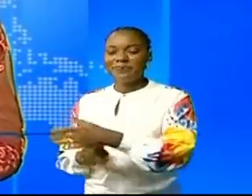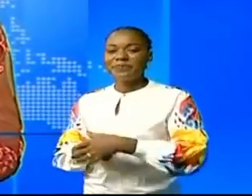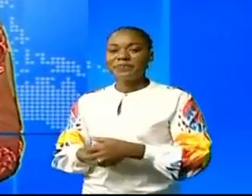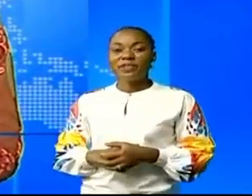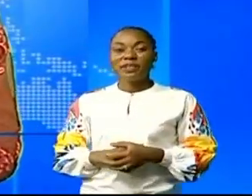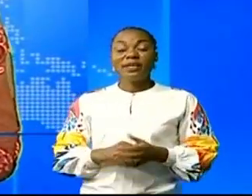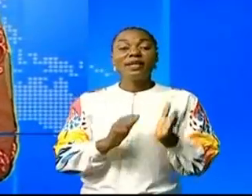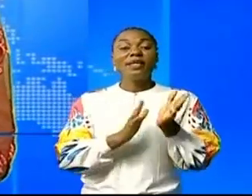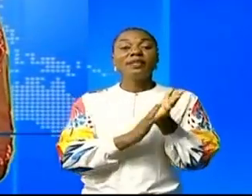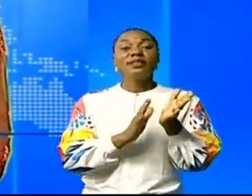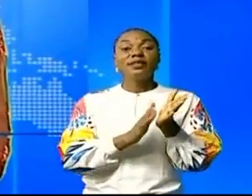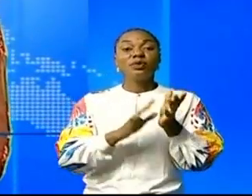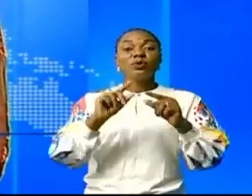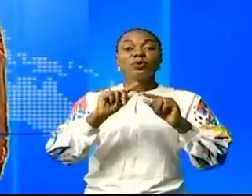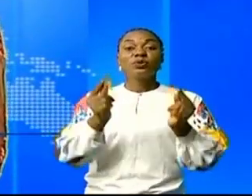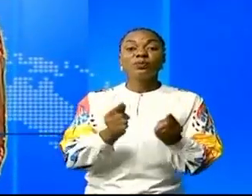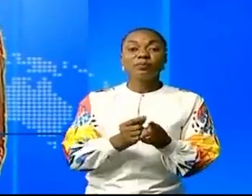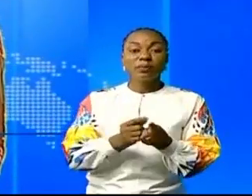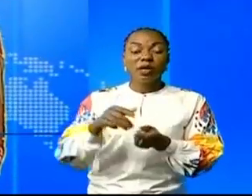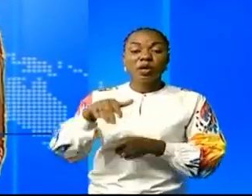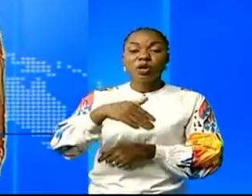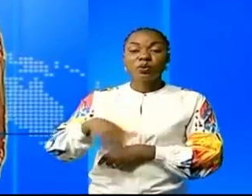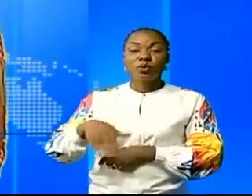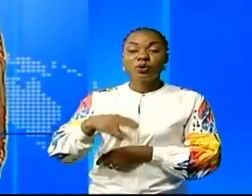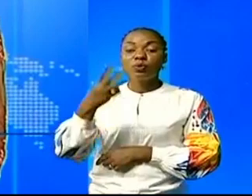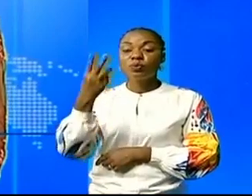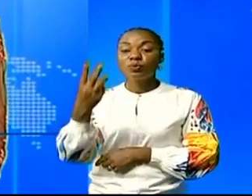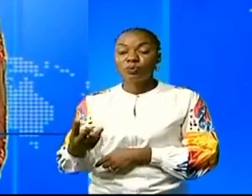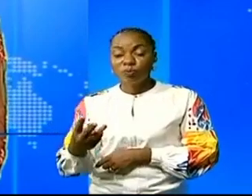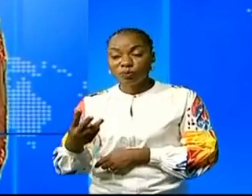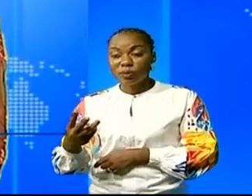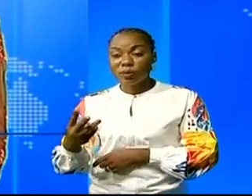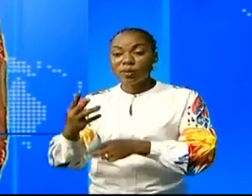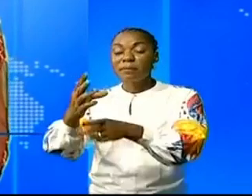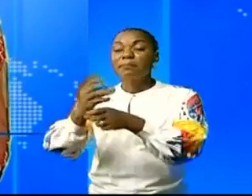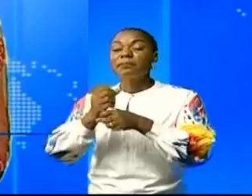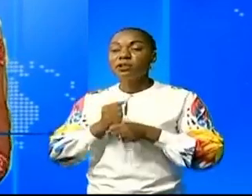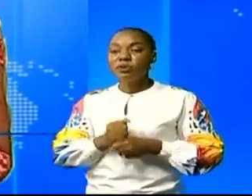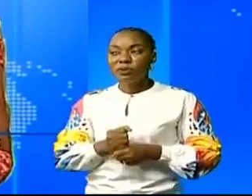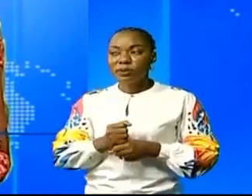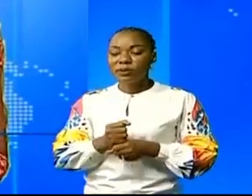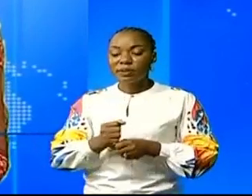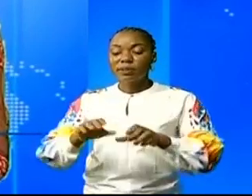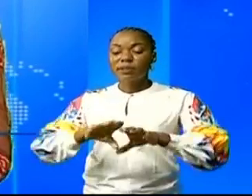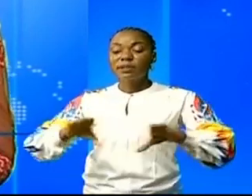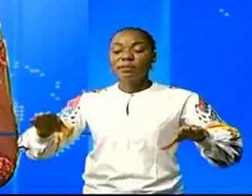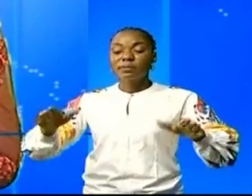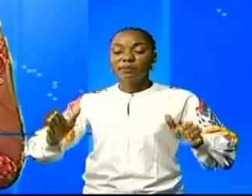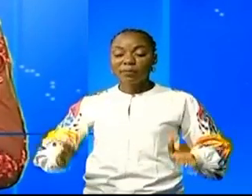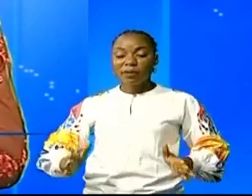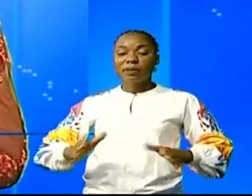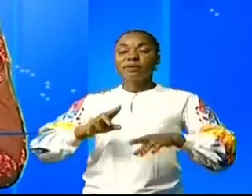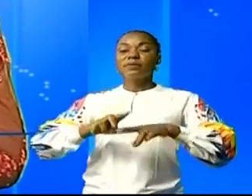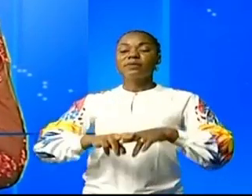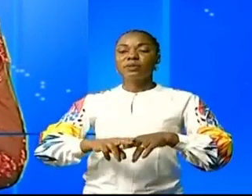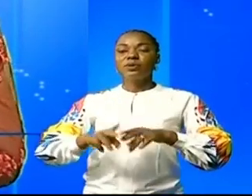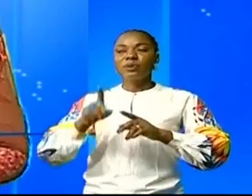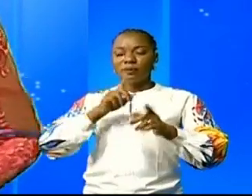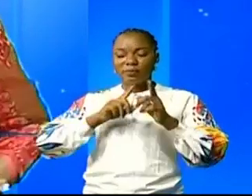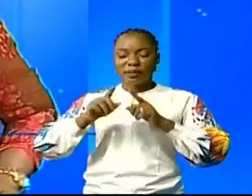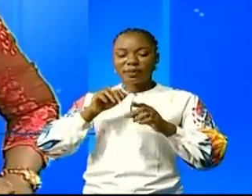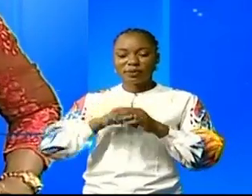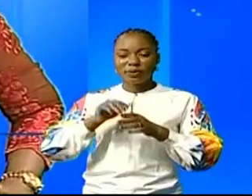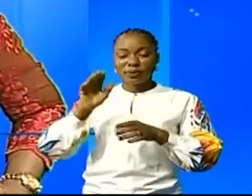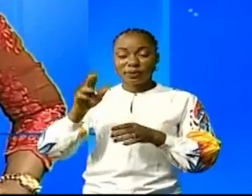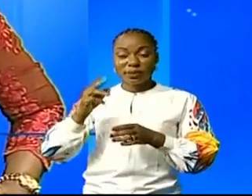Les écoles du groupement Kwilu 3 ont bénéficié d'un équipement de bancs. On en parle avec force détail dans ce reportage